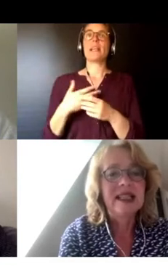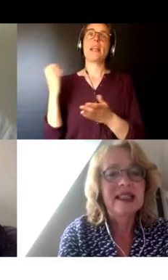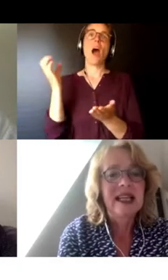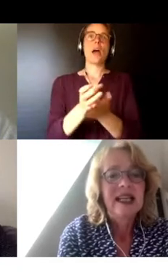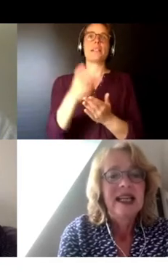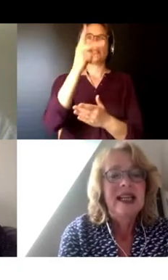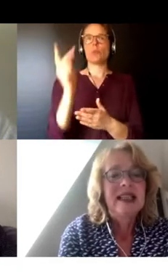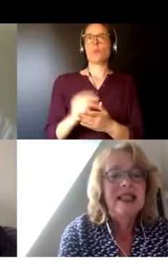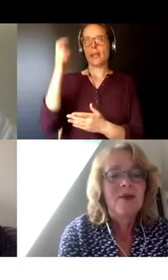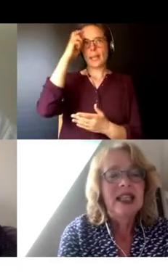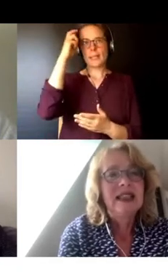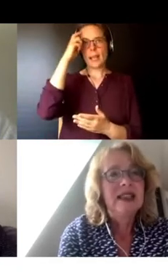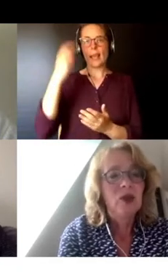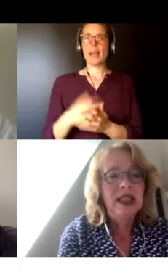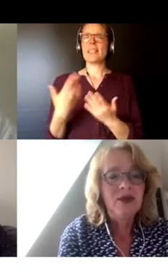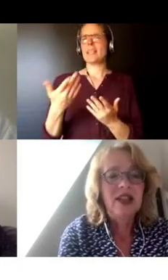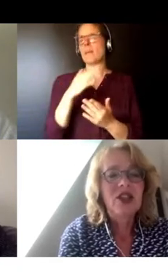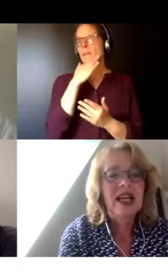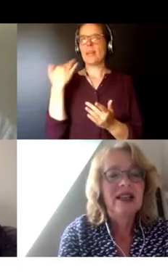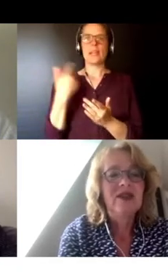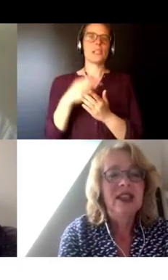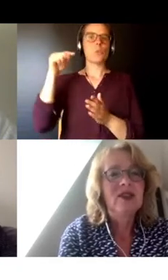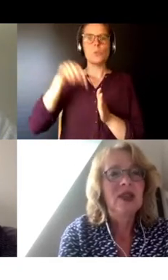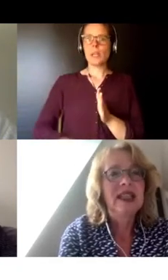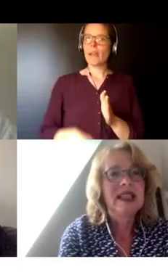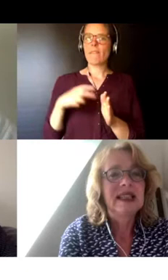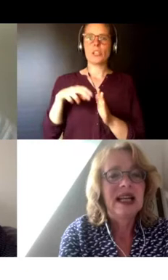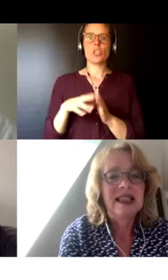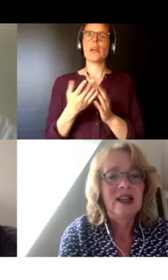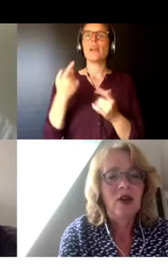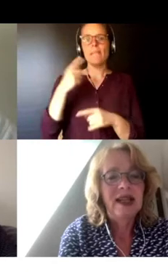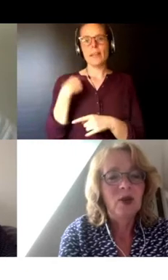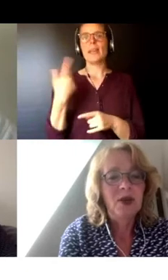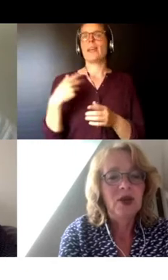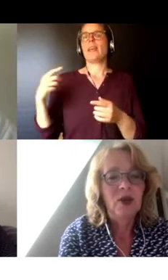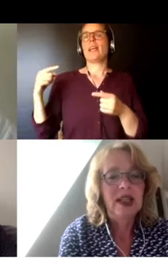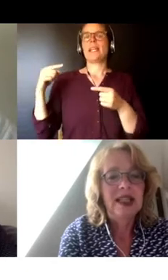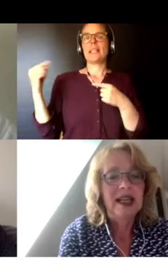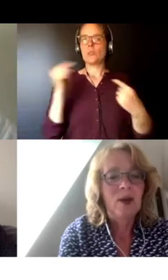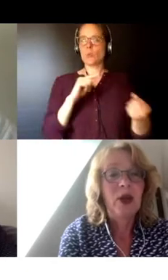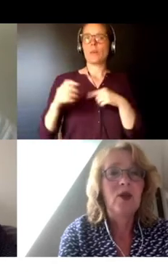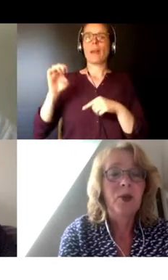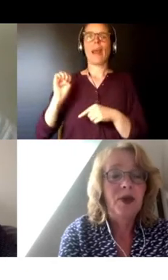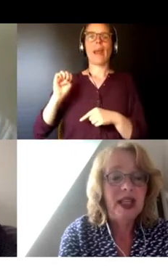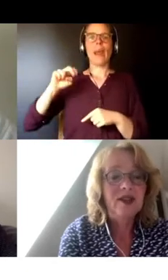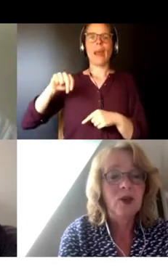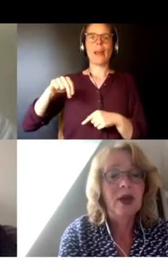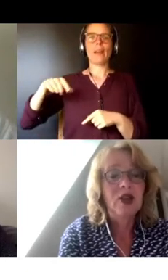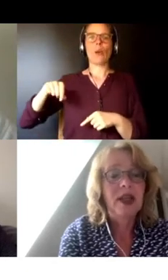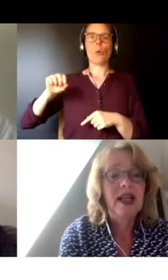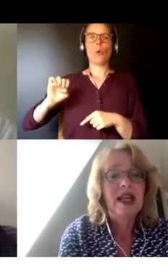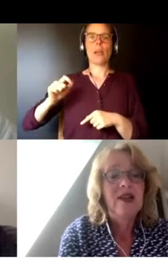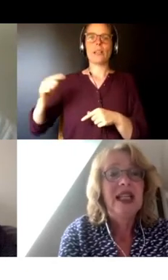künstlicher Intelligenz. Deshalb will ich da nicht zu tief einsteigen. Wir diskutieren das gerade in der Enquete-Kommission, in der Projektgruppe